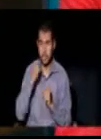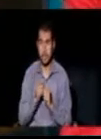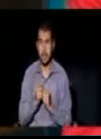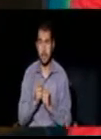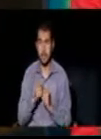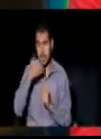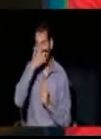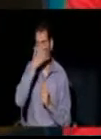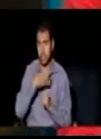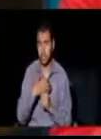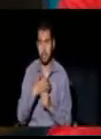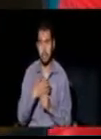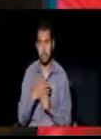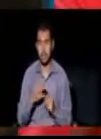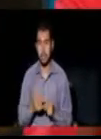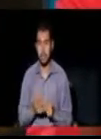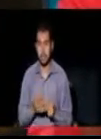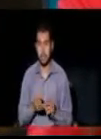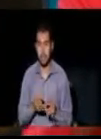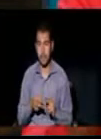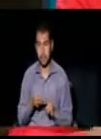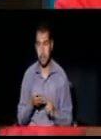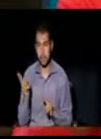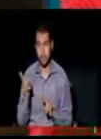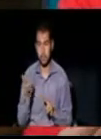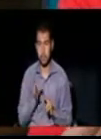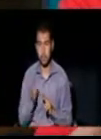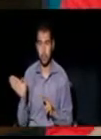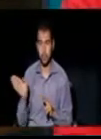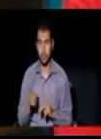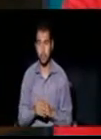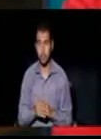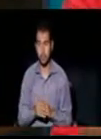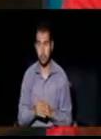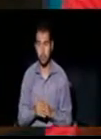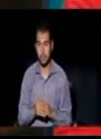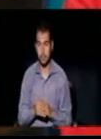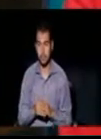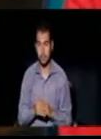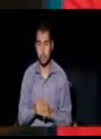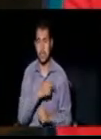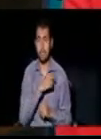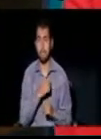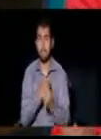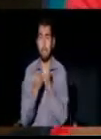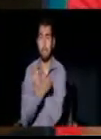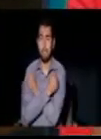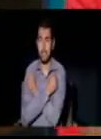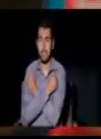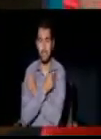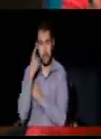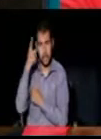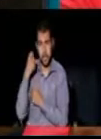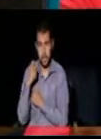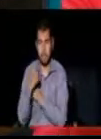دهب، اسكندرية يصيفوا، لا احنا هنعرفهم ان هم ممكن يروحوا كمان اماكن سياحية، يعرفوا التاريخ بتاع بلدهم.